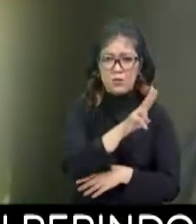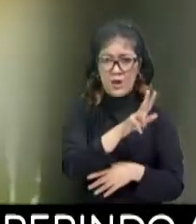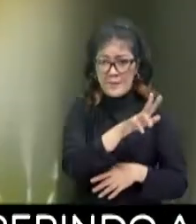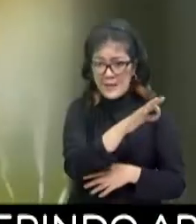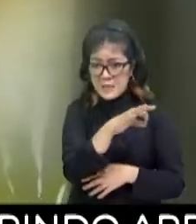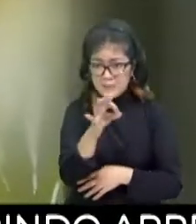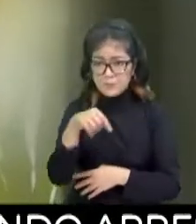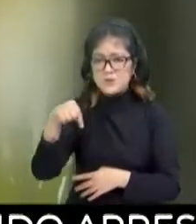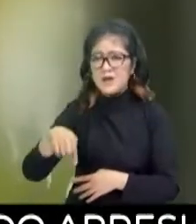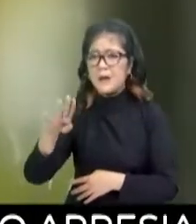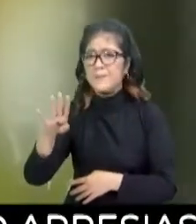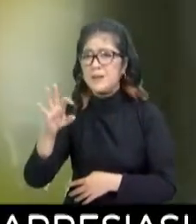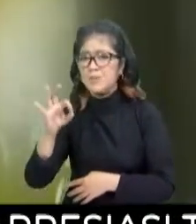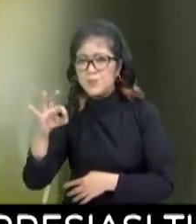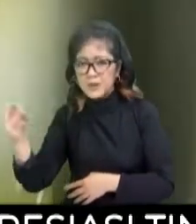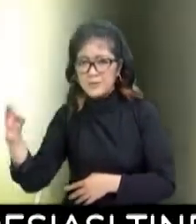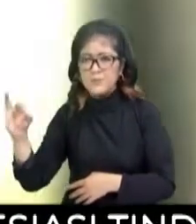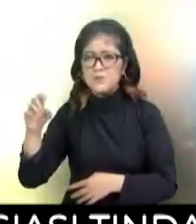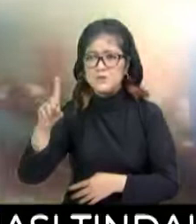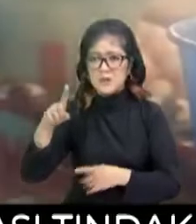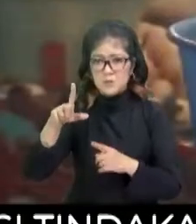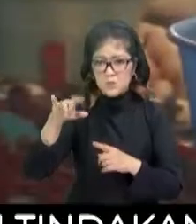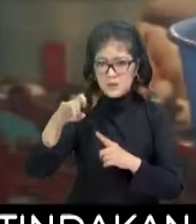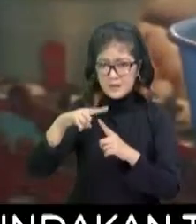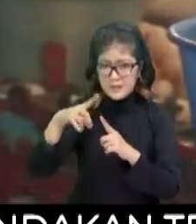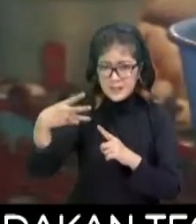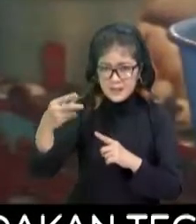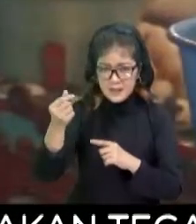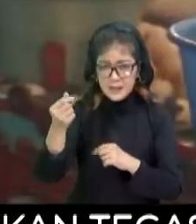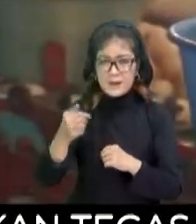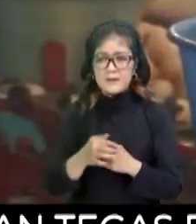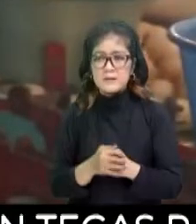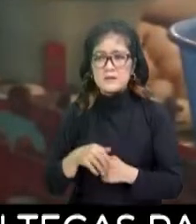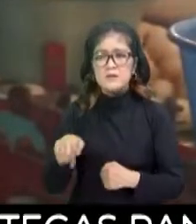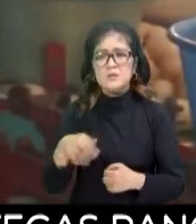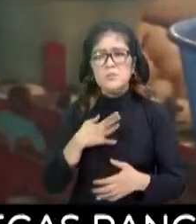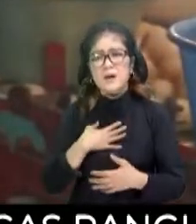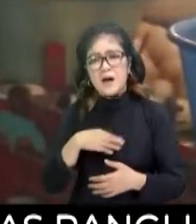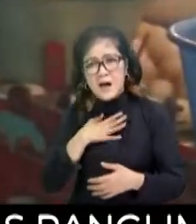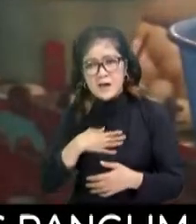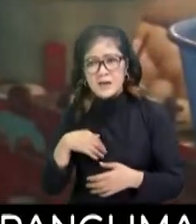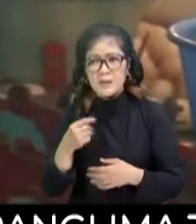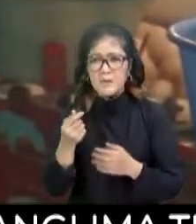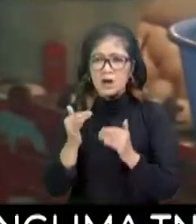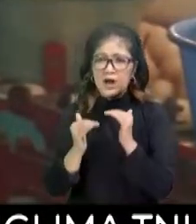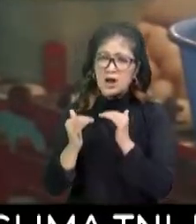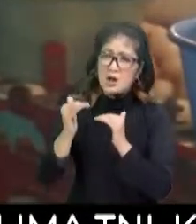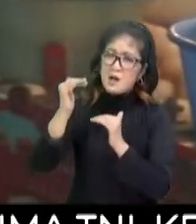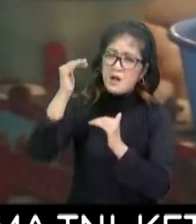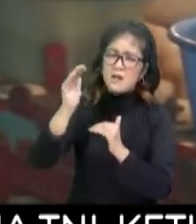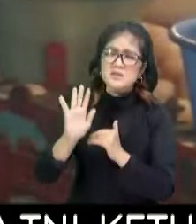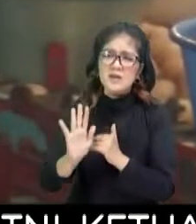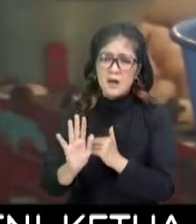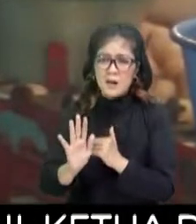Rp40.000 berdua liternya profesional jangan naik terus keano karena etruscan